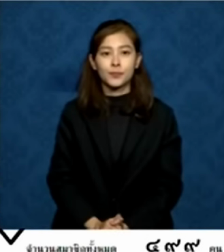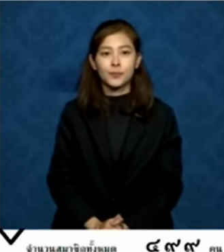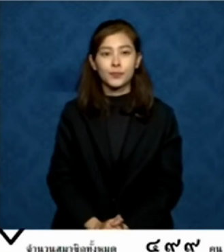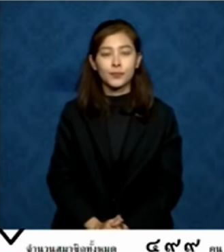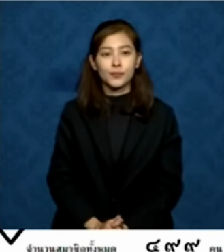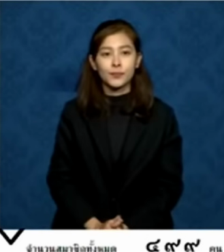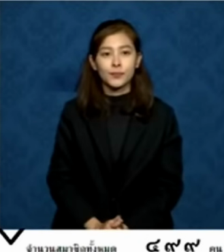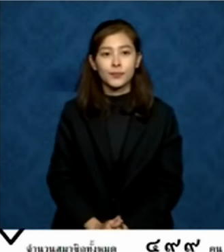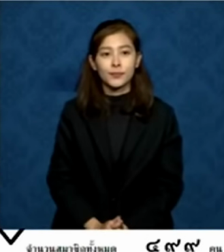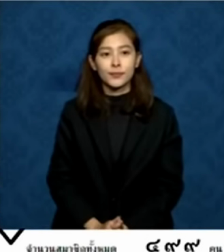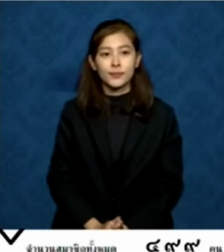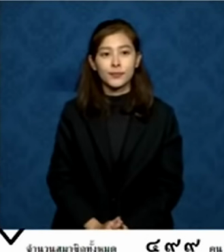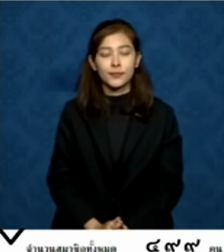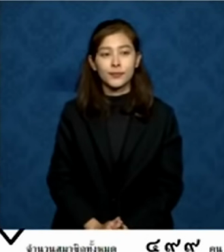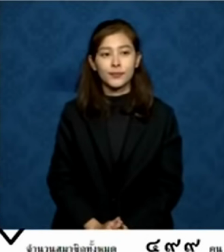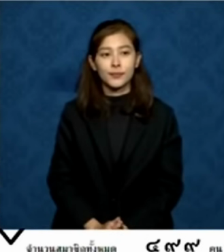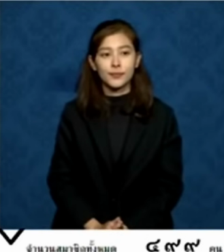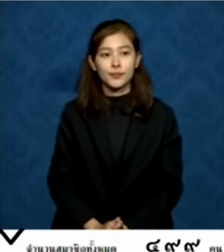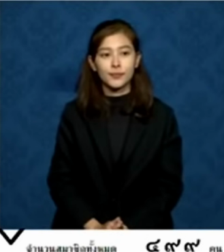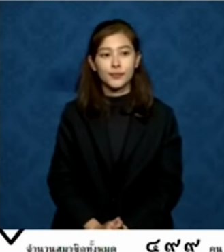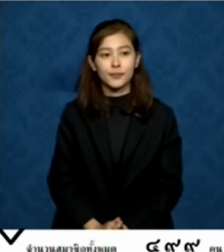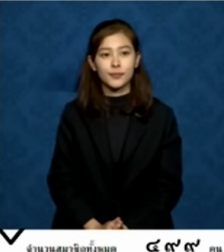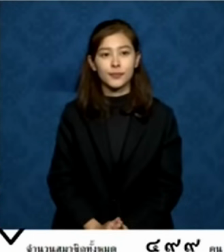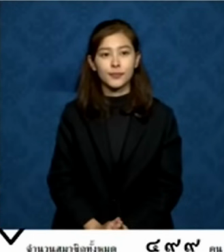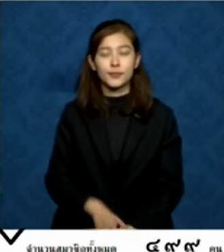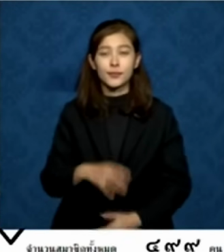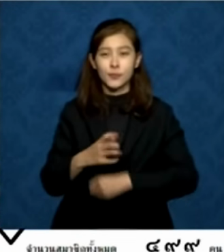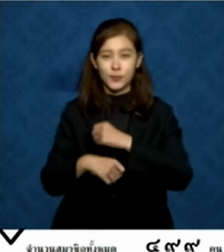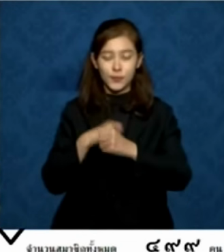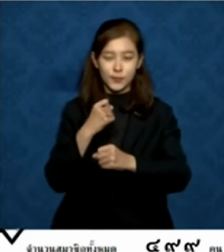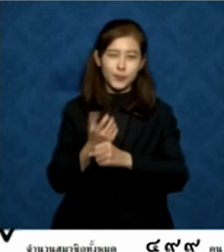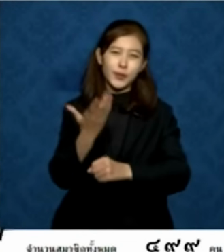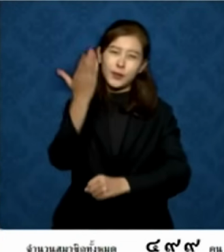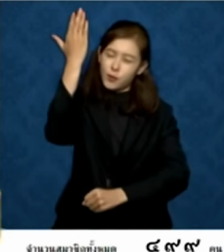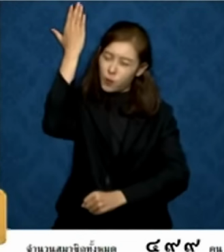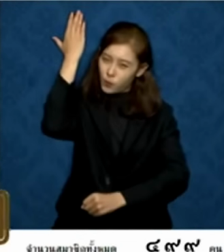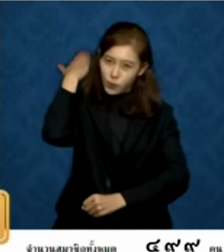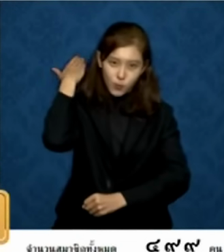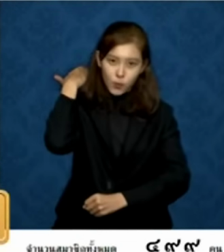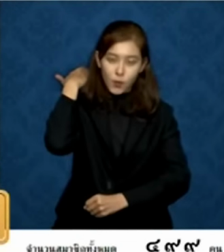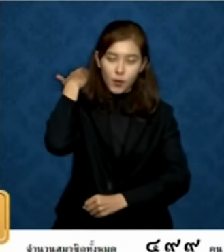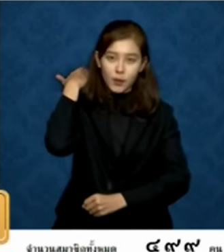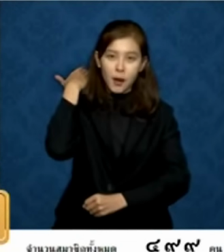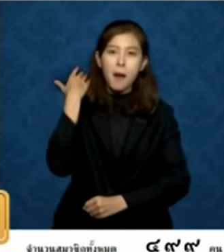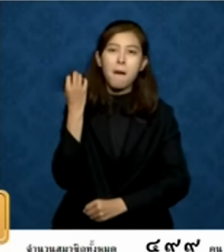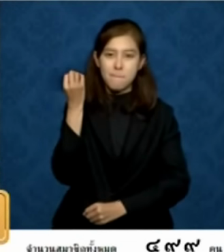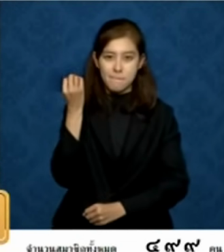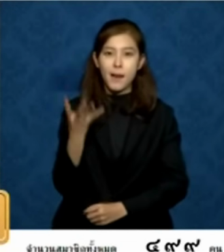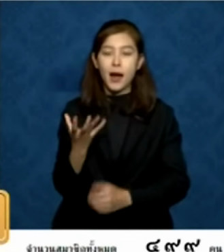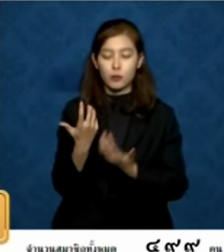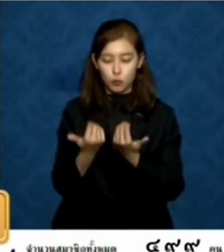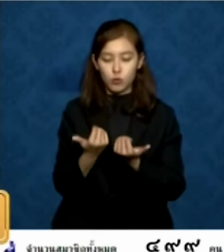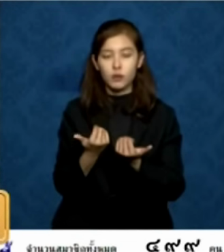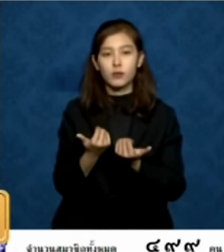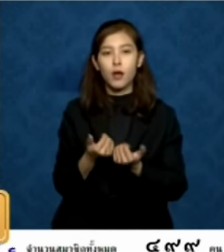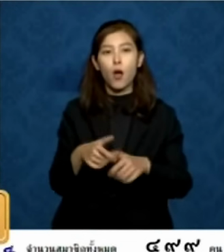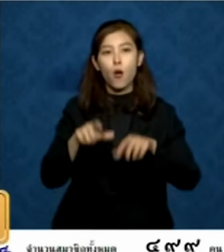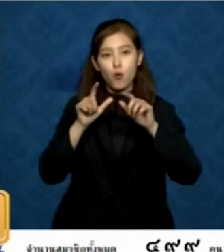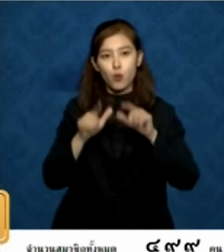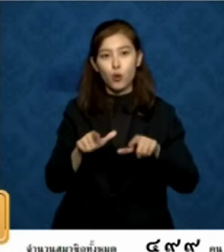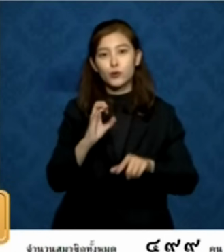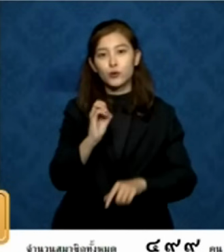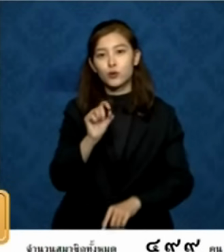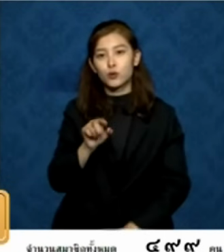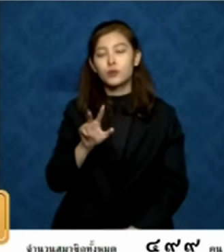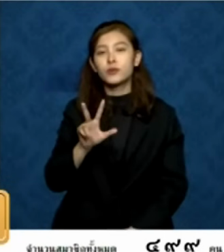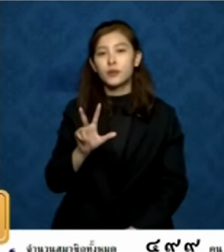ดลงจากที่เป็นอยู่ในระดับที่สูงปีก่อนหน้านั้นซึ่งสะท้อนจากสภาพเศรษฐกิจที่มีการชะลอตัว